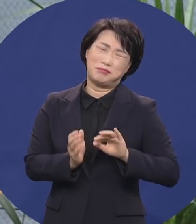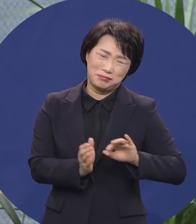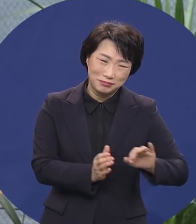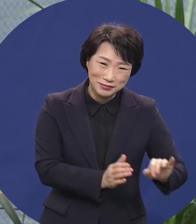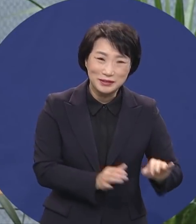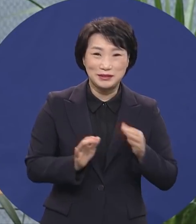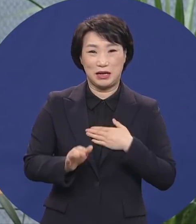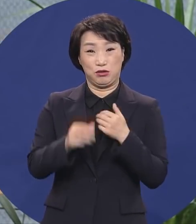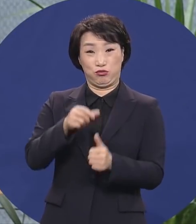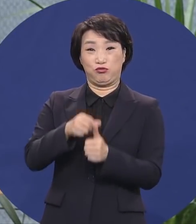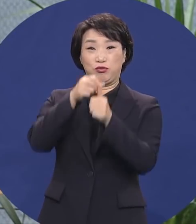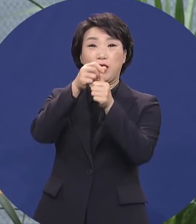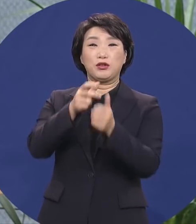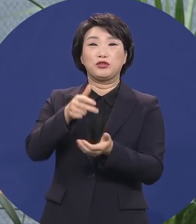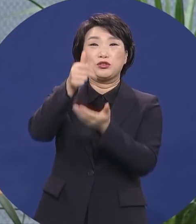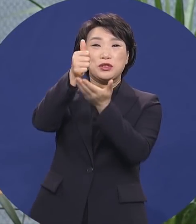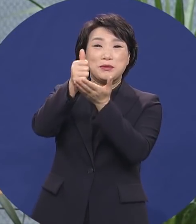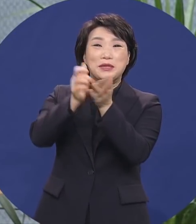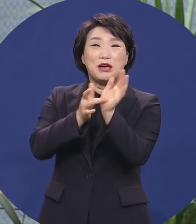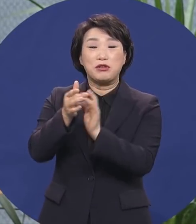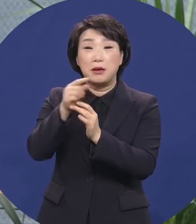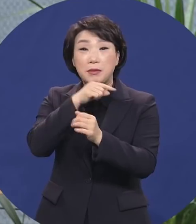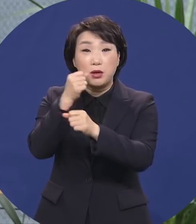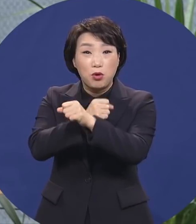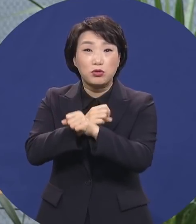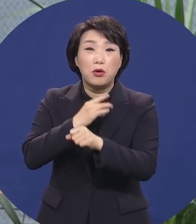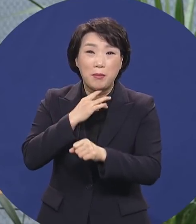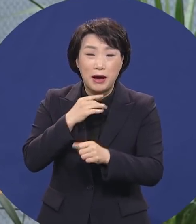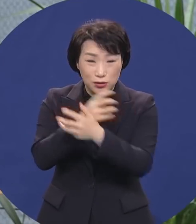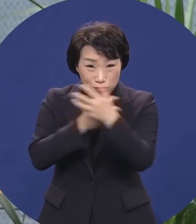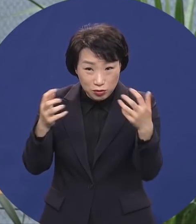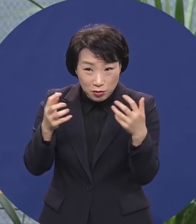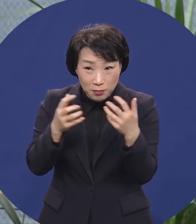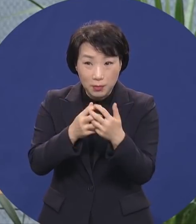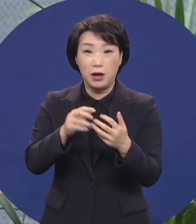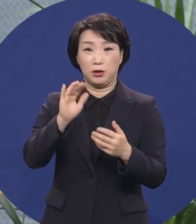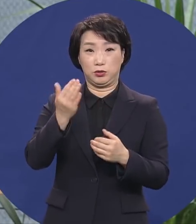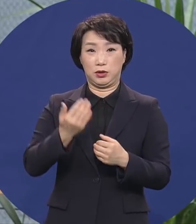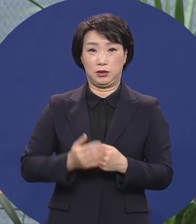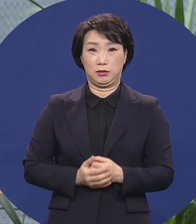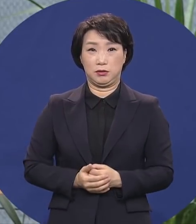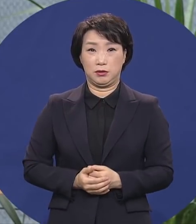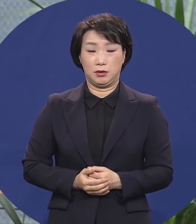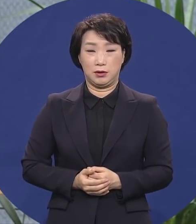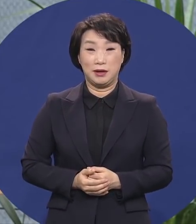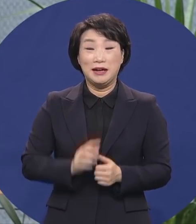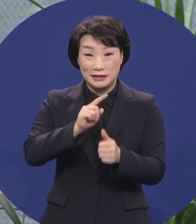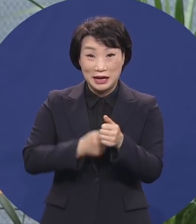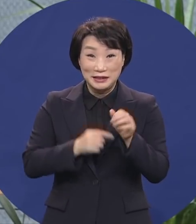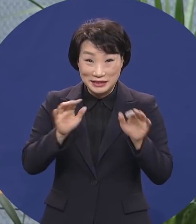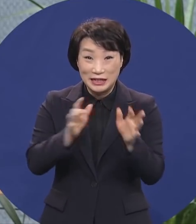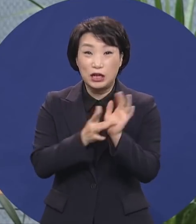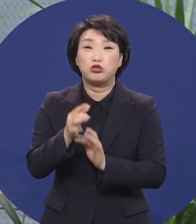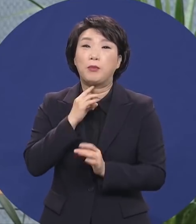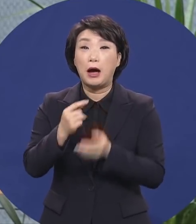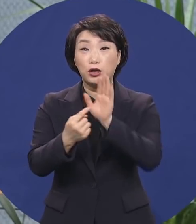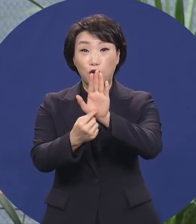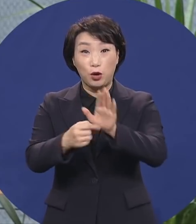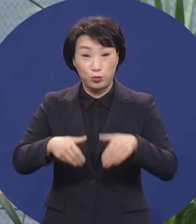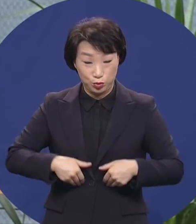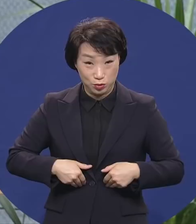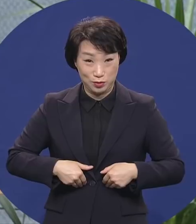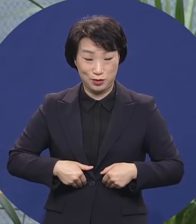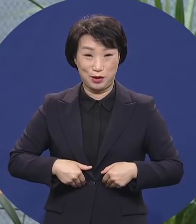없고 날 구원하신 예수님의 피의 공로만 가득할 것이다. 그래서 예수만 드러내야 한다.